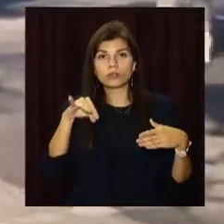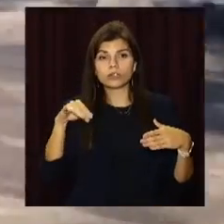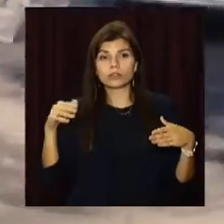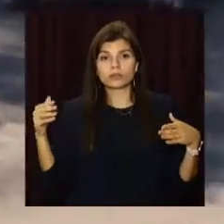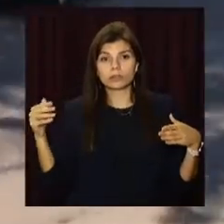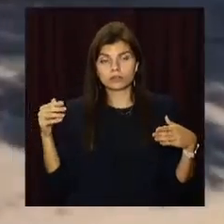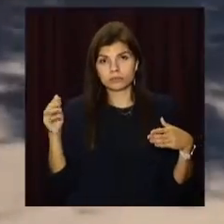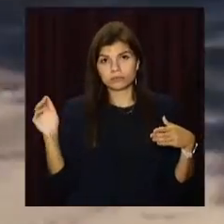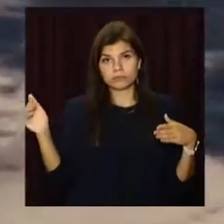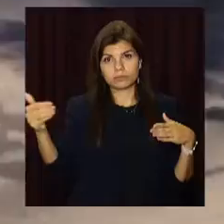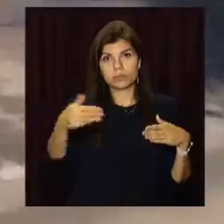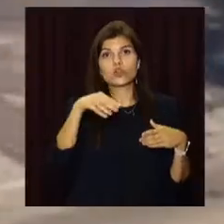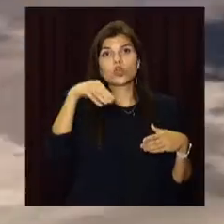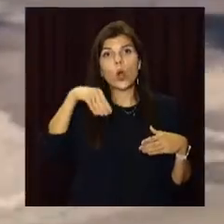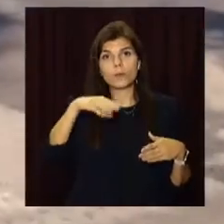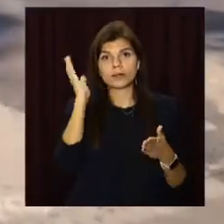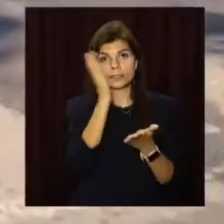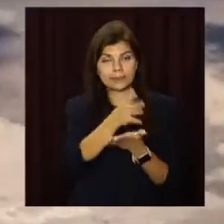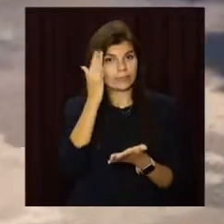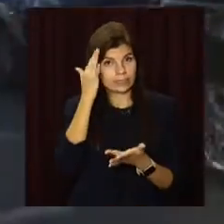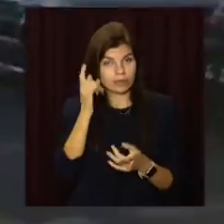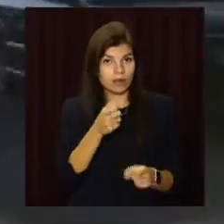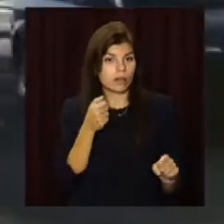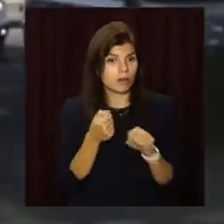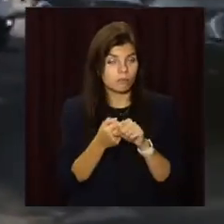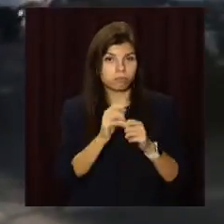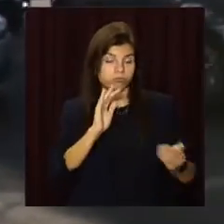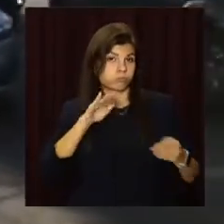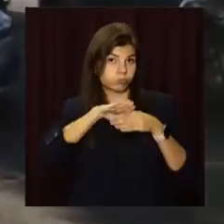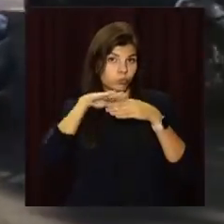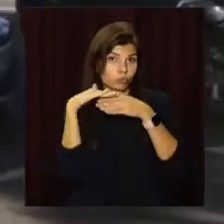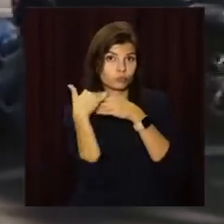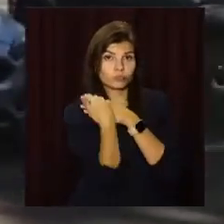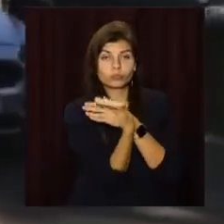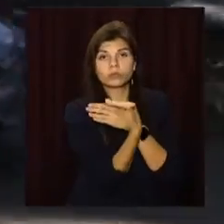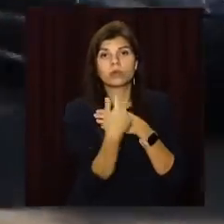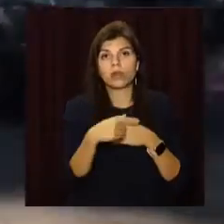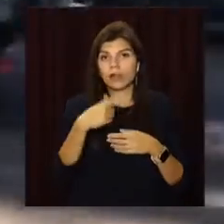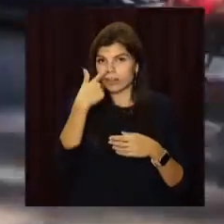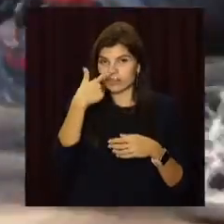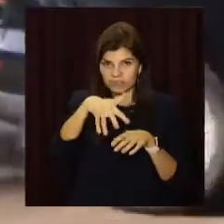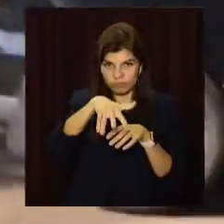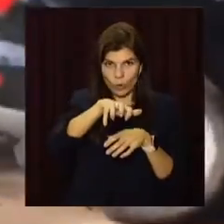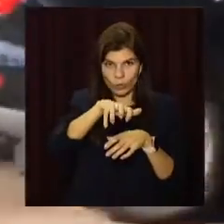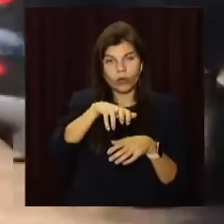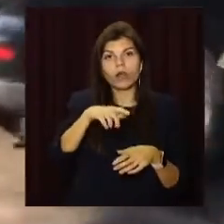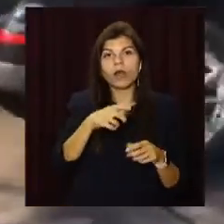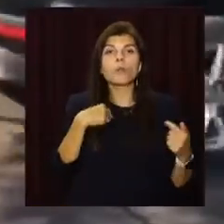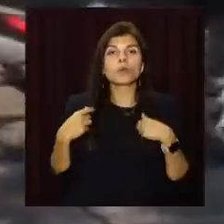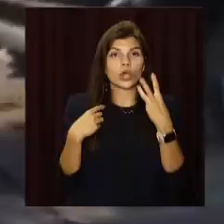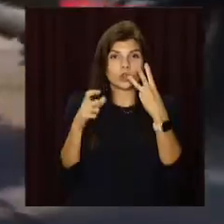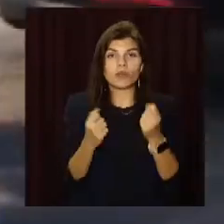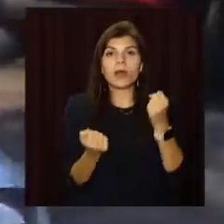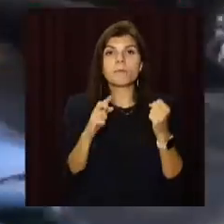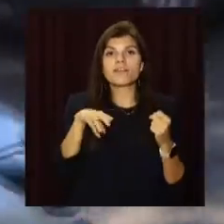бік житломасиву Тополя. Від удару Ауді розвернуло і вщент розтрощило капот. В аварії постраждали троє – водійка БМВ